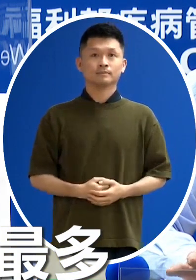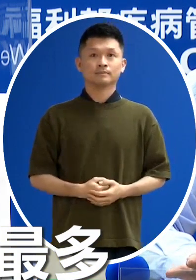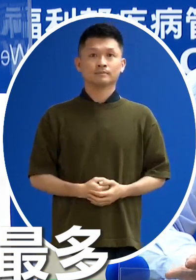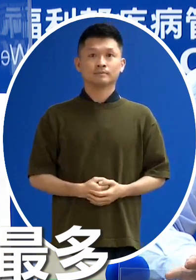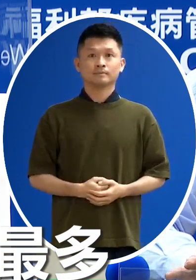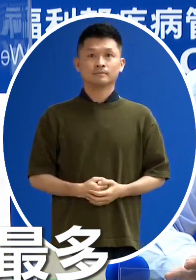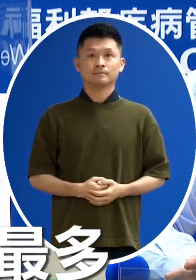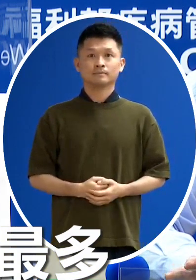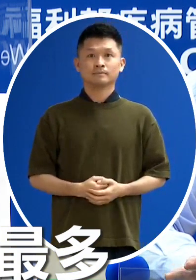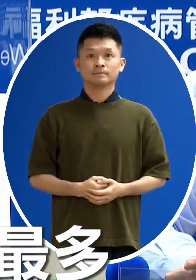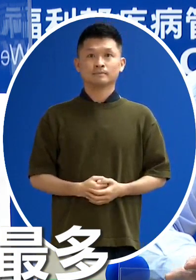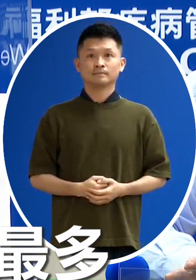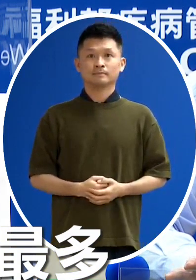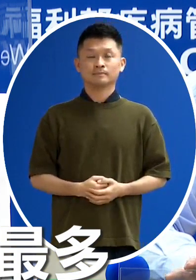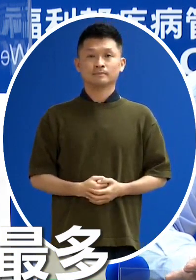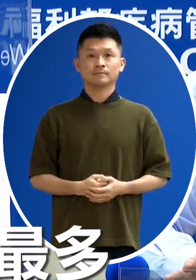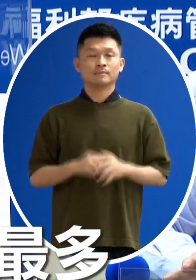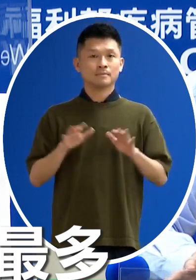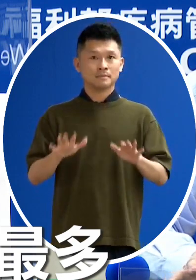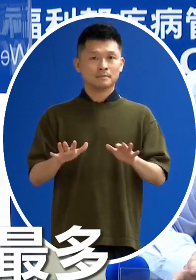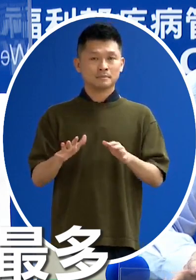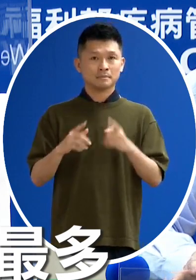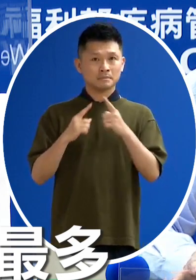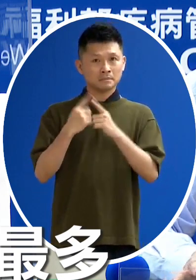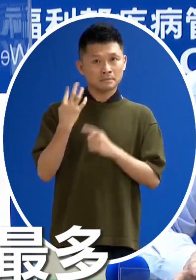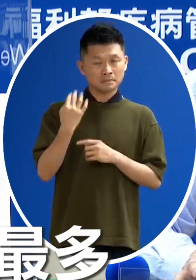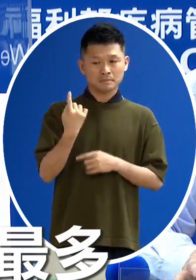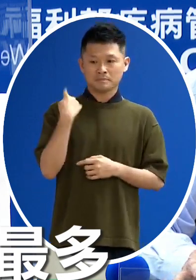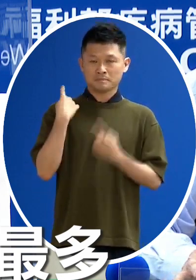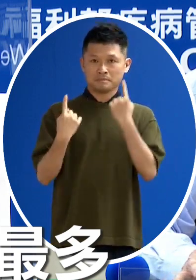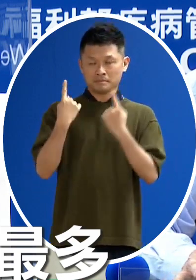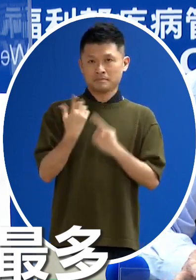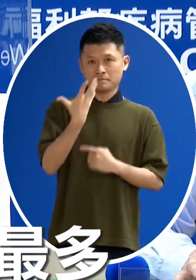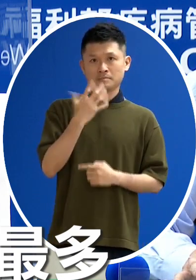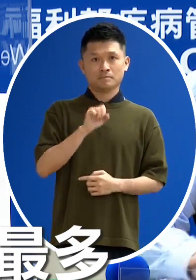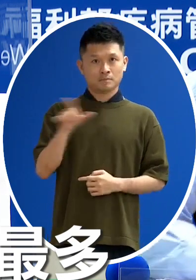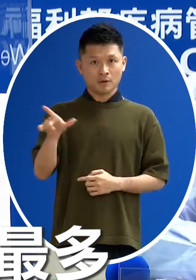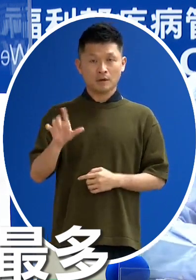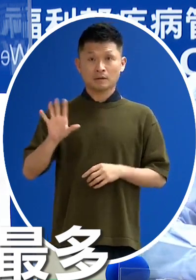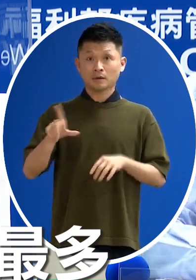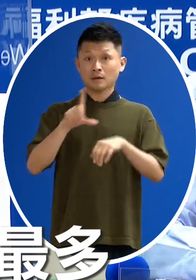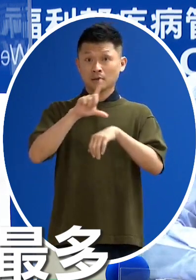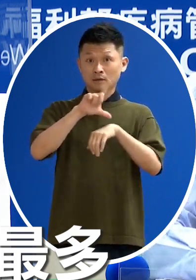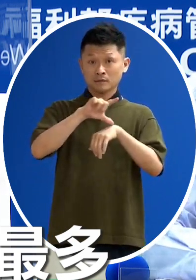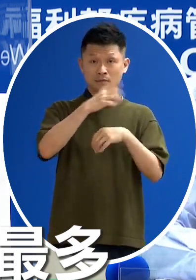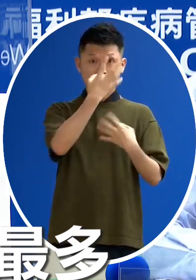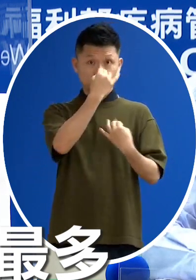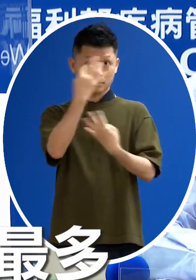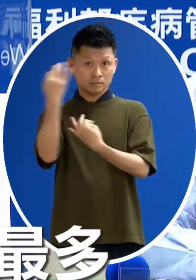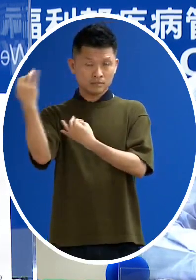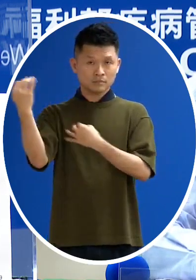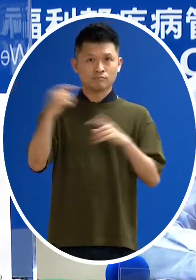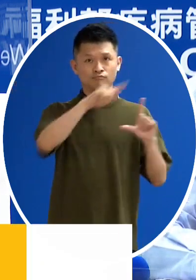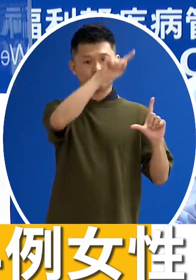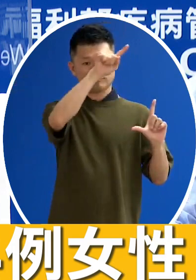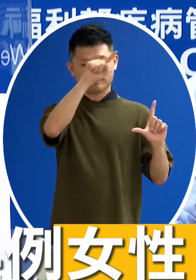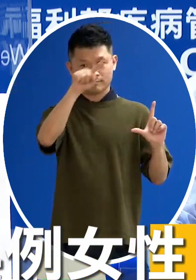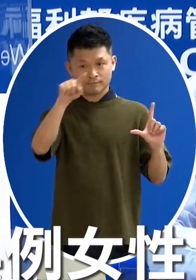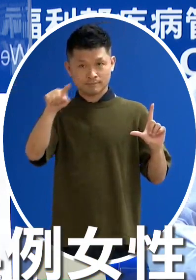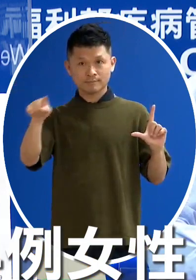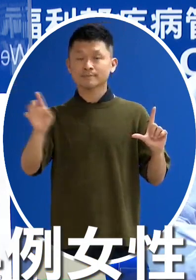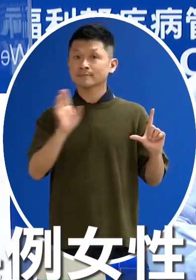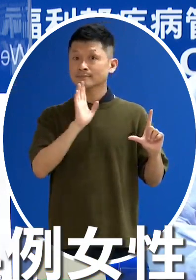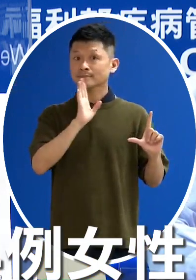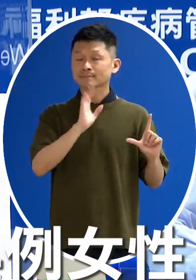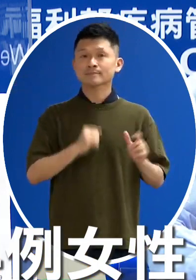82.8%。那今天案例比昨天多哈，不过在这段时间的趋势来看哈，它还是整体是往下